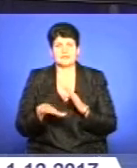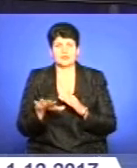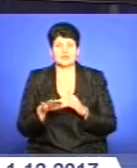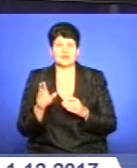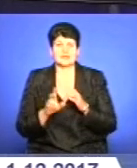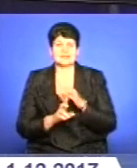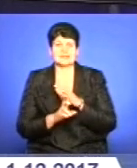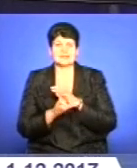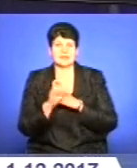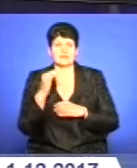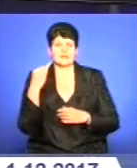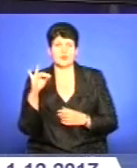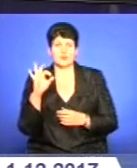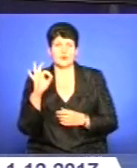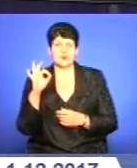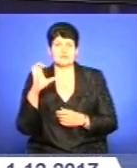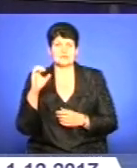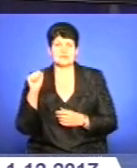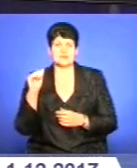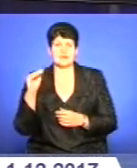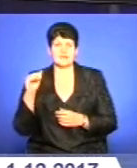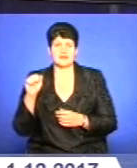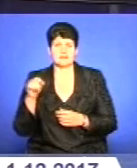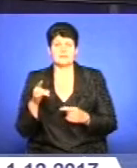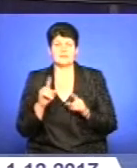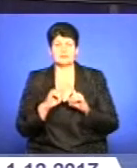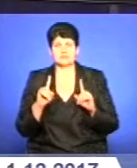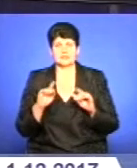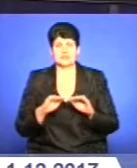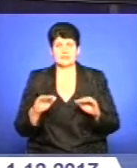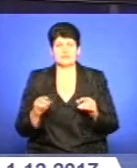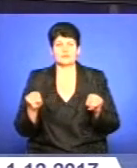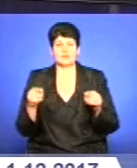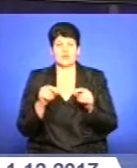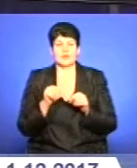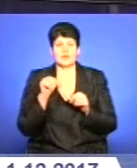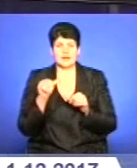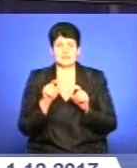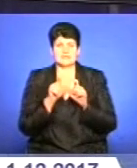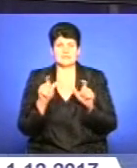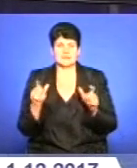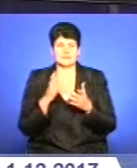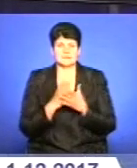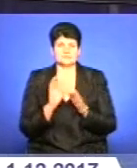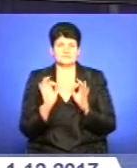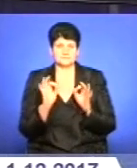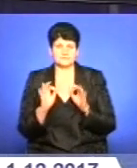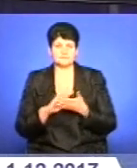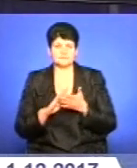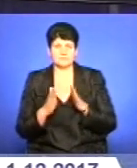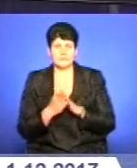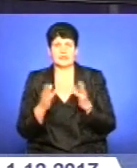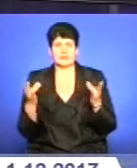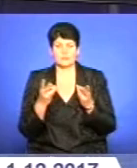святого священномученика Йосафата. Тепер для особливих малюків створили окремий виховний заклад, де є і належні умови, і